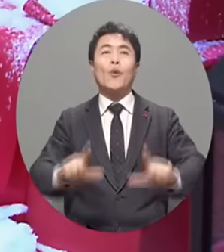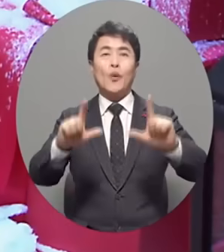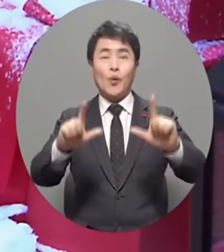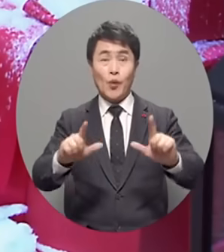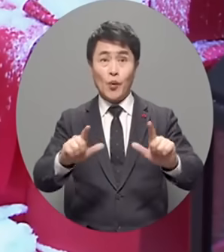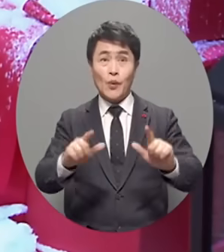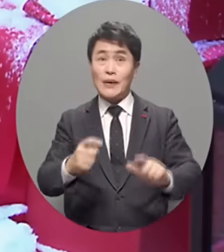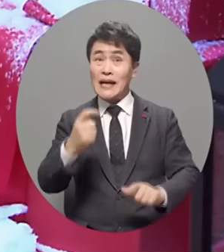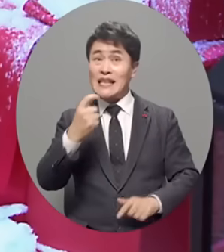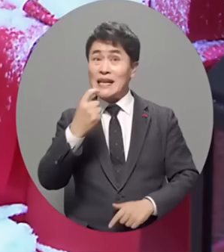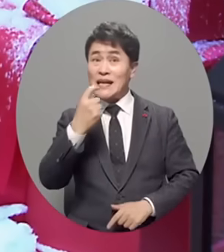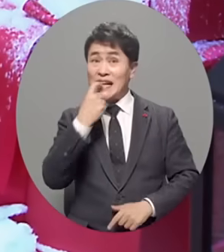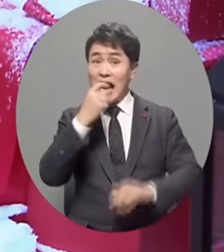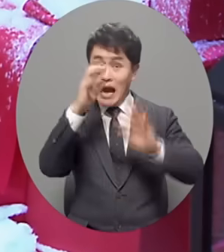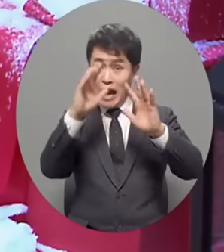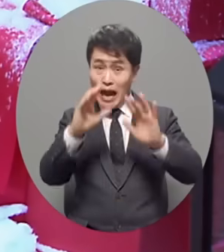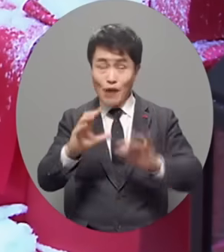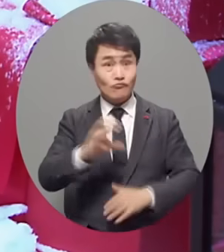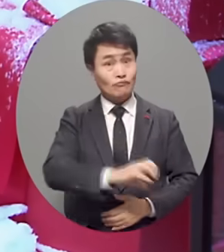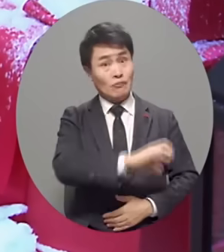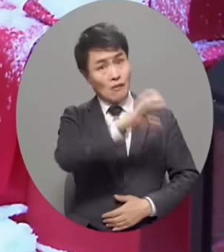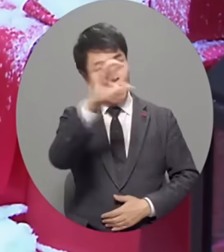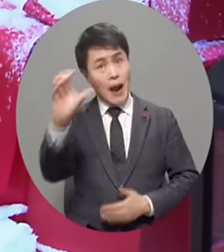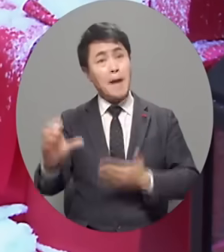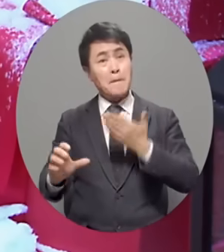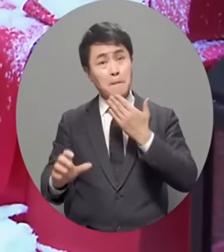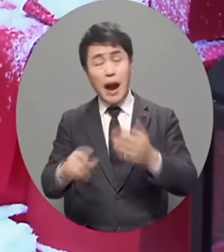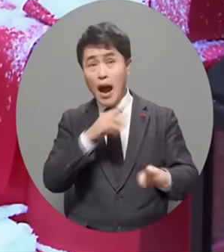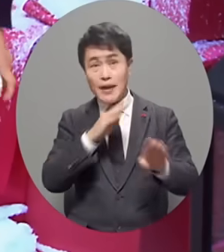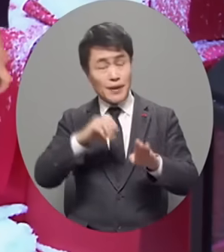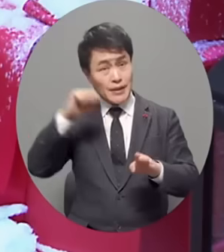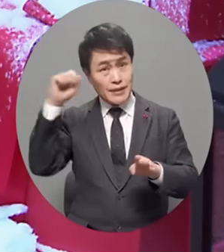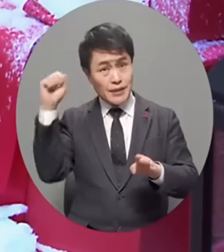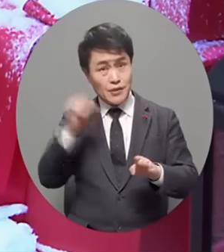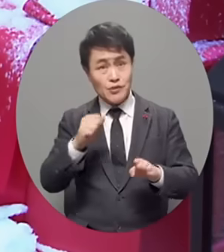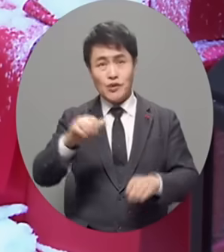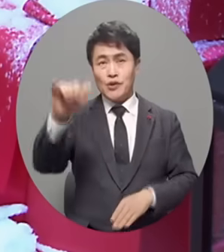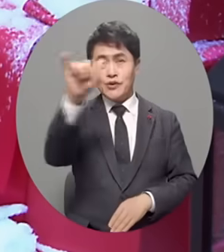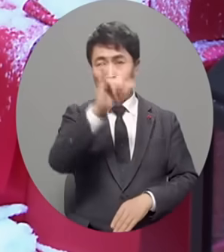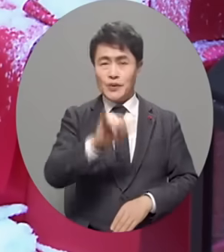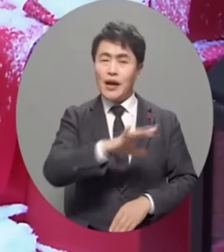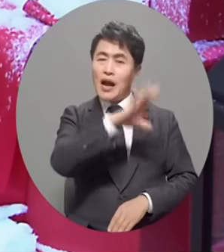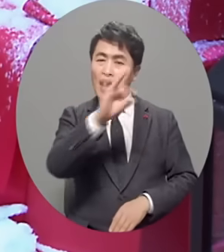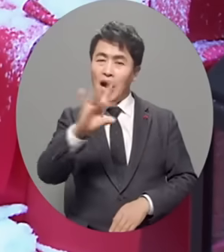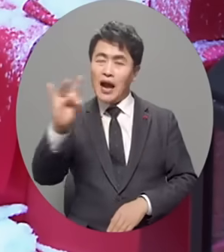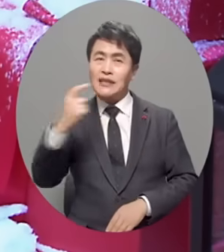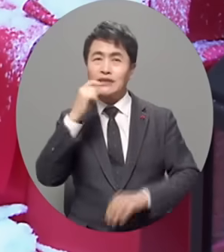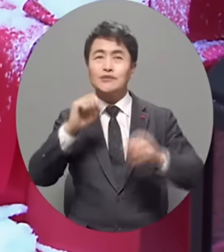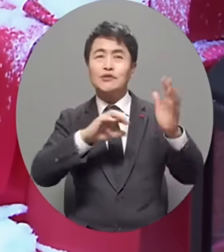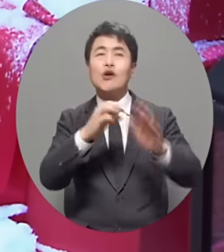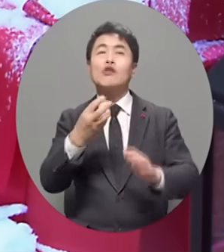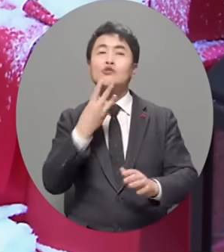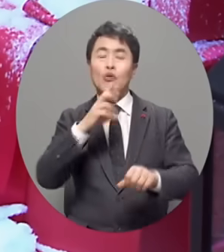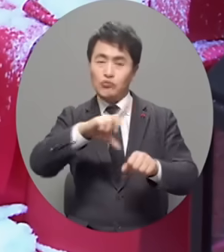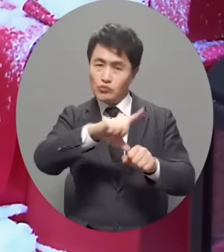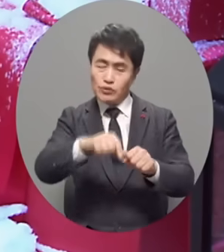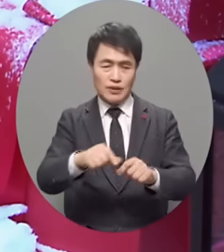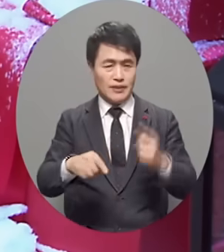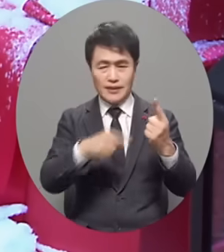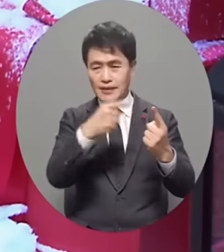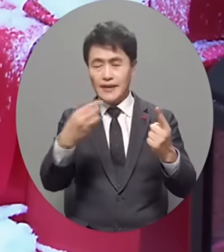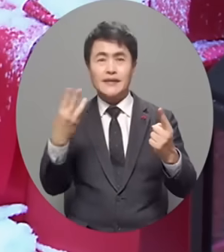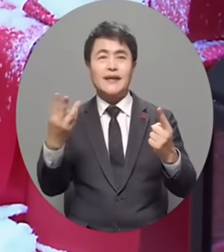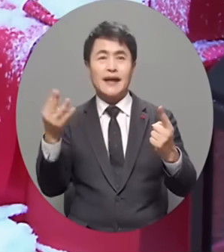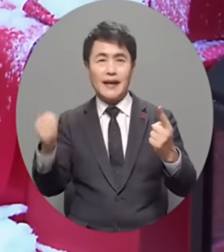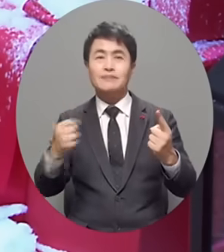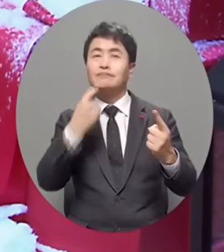화이트 크리스마스가 될 가능성도 있는데요. 일요일 새벽부터 전국에 가끔 눈이 오겠고 서울 등 수도권에는 1에서 3cm